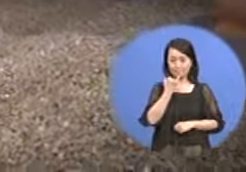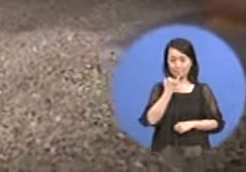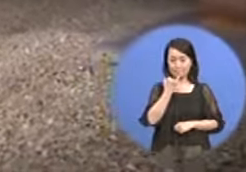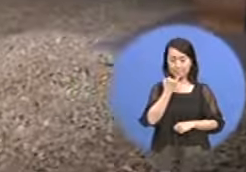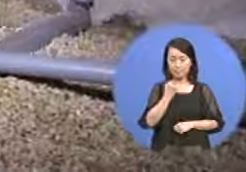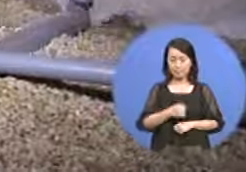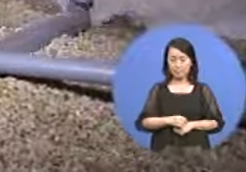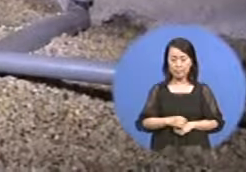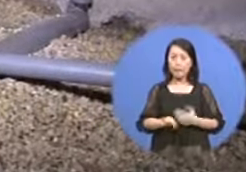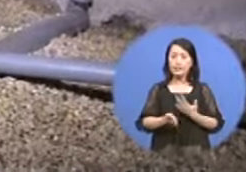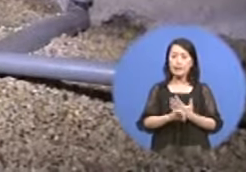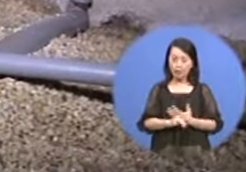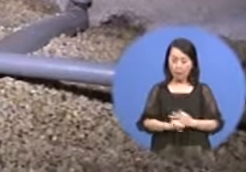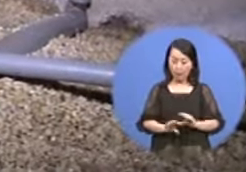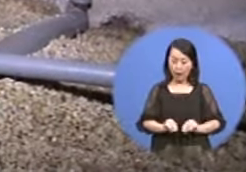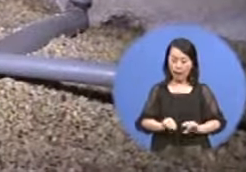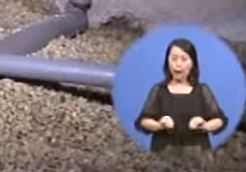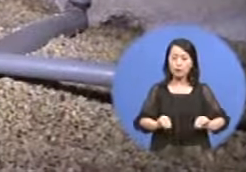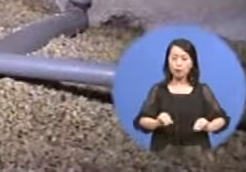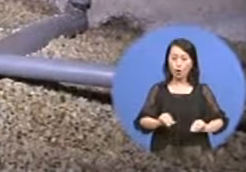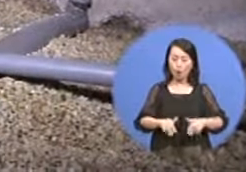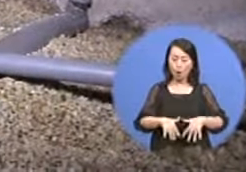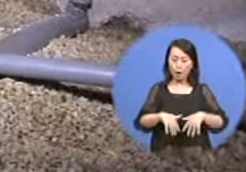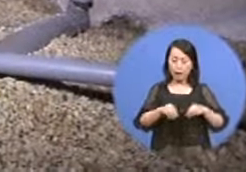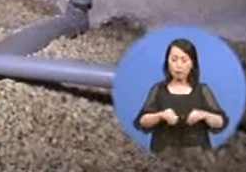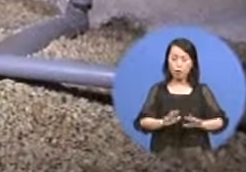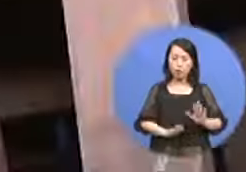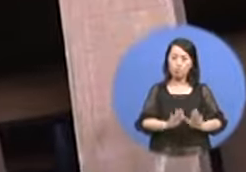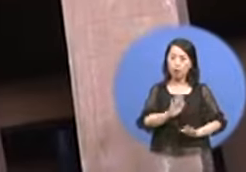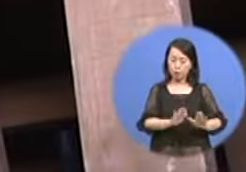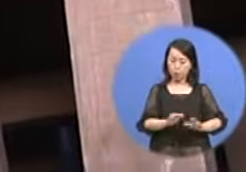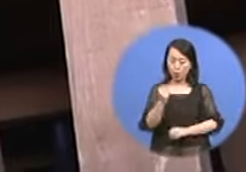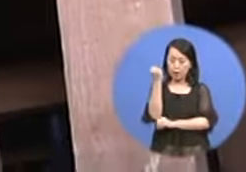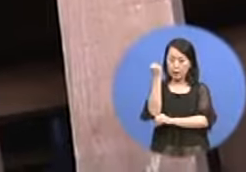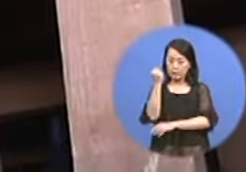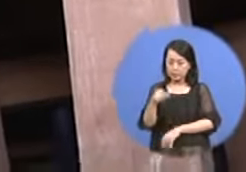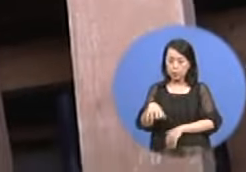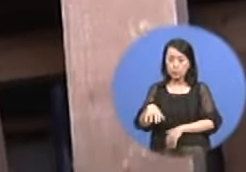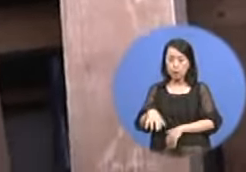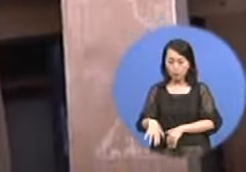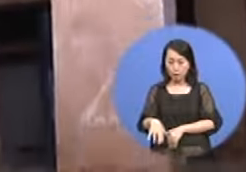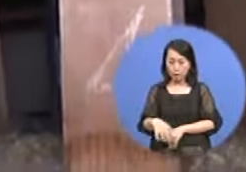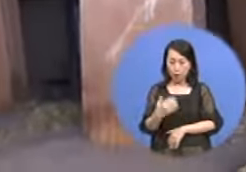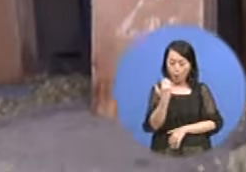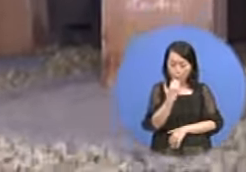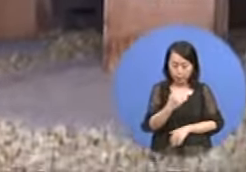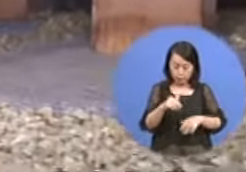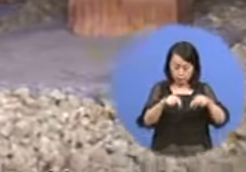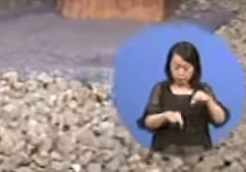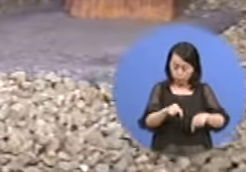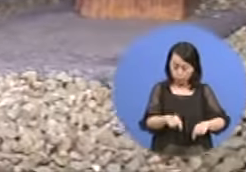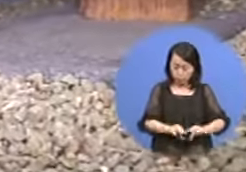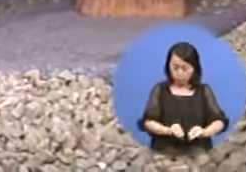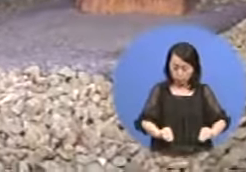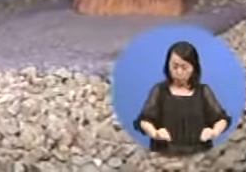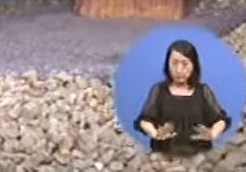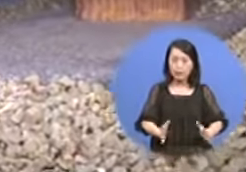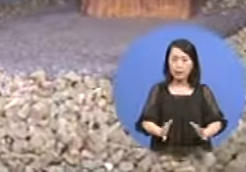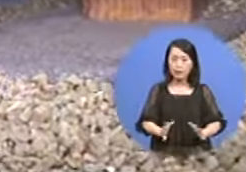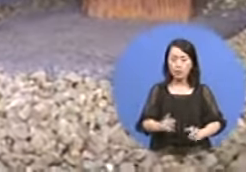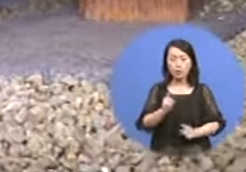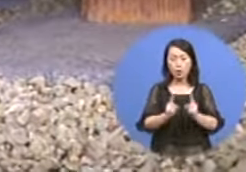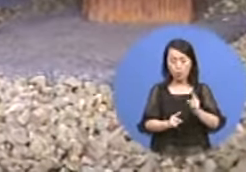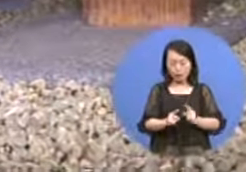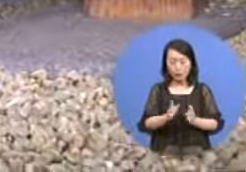下は、例えば乾燥状況であるとか基礎の位置であるとか、あるいは水漏れがないかどうか、そういうあたりを目視で確